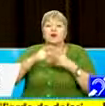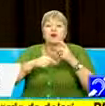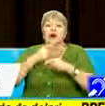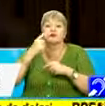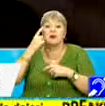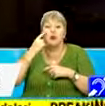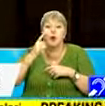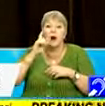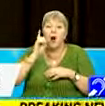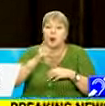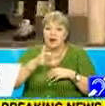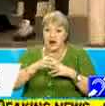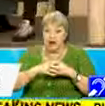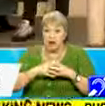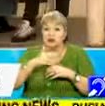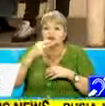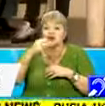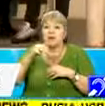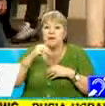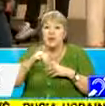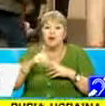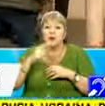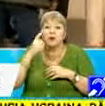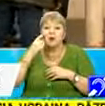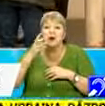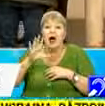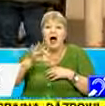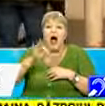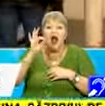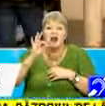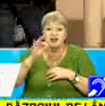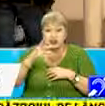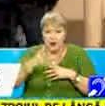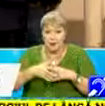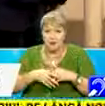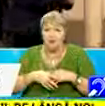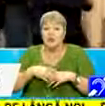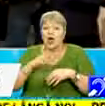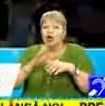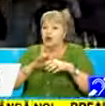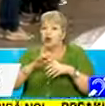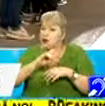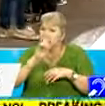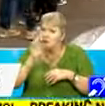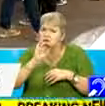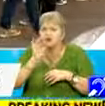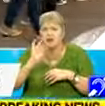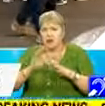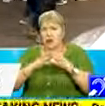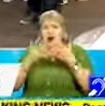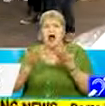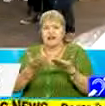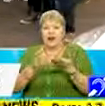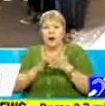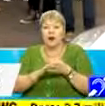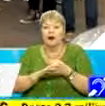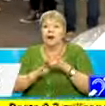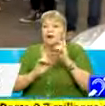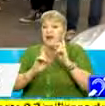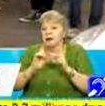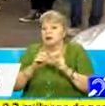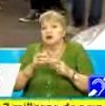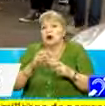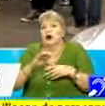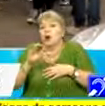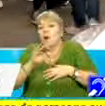a profilului iar miercuri la proba la alegere a profilului notele nu sunt trecute în catalog decât Dacă